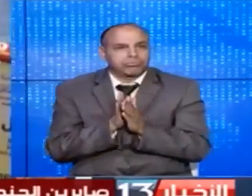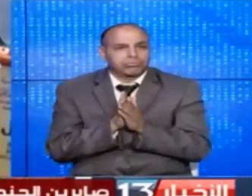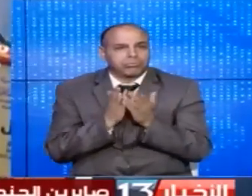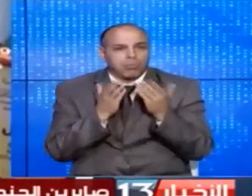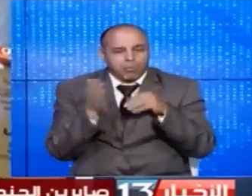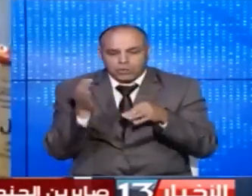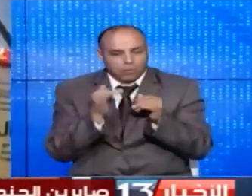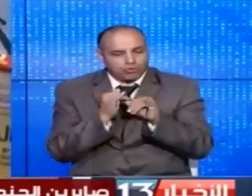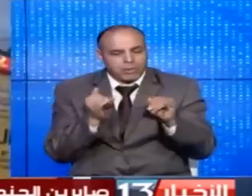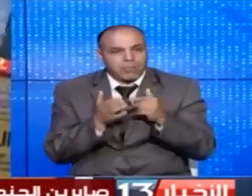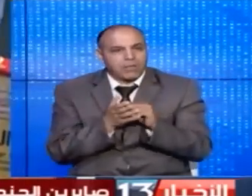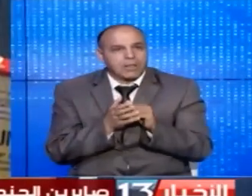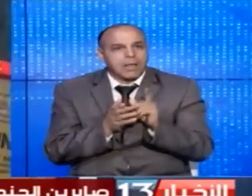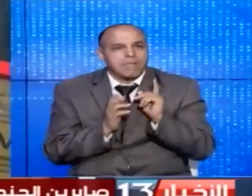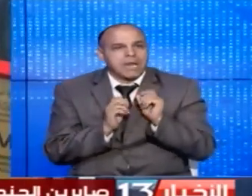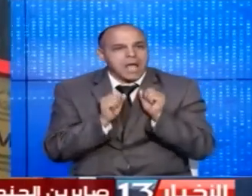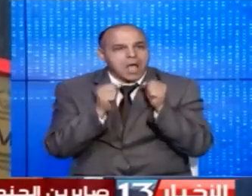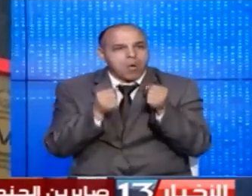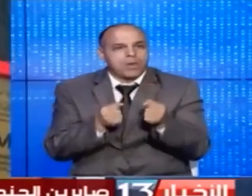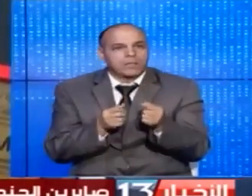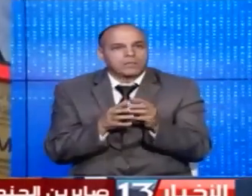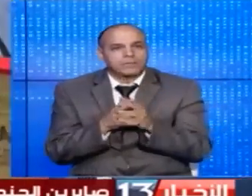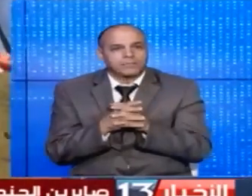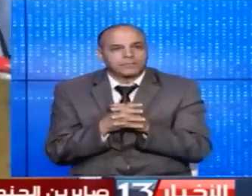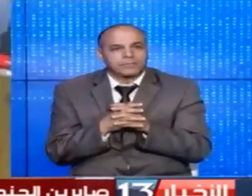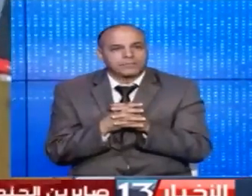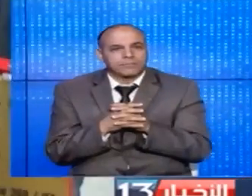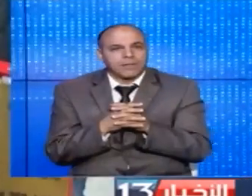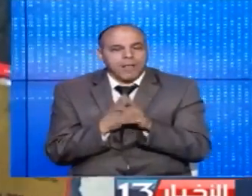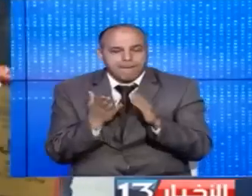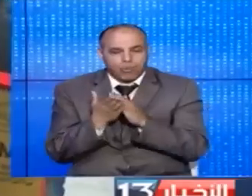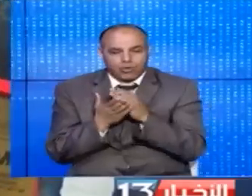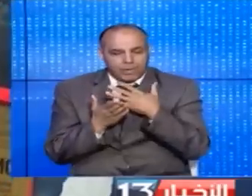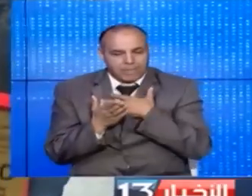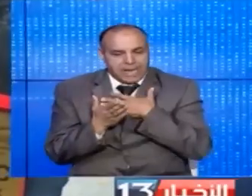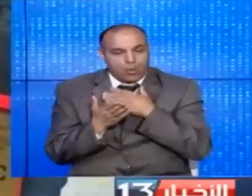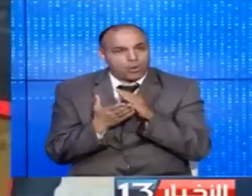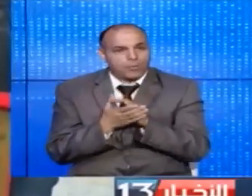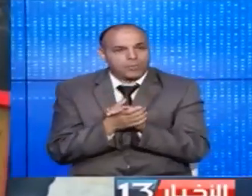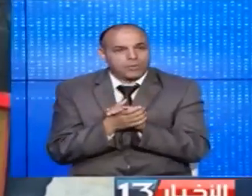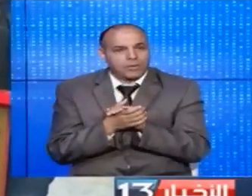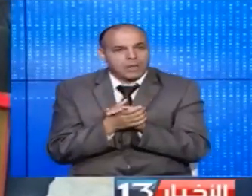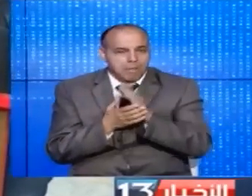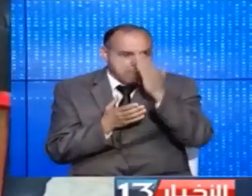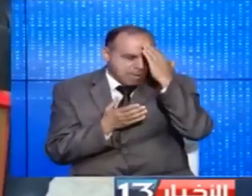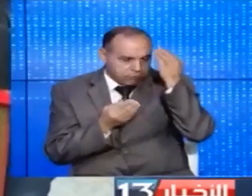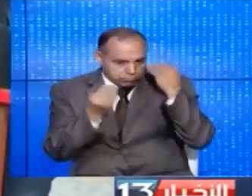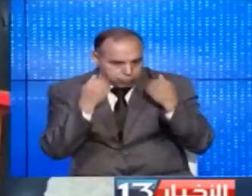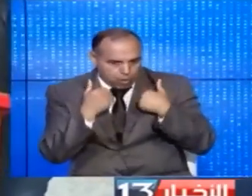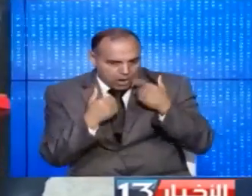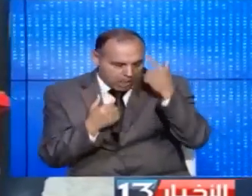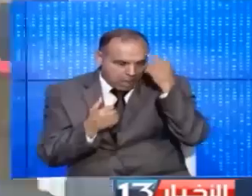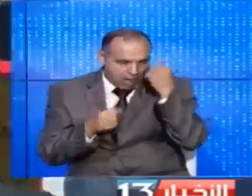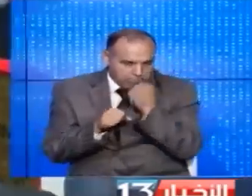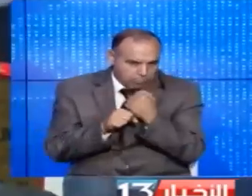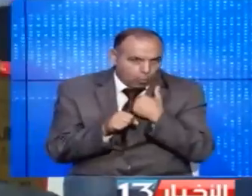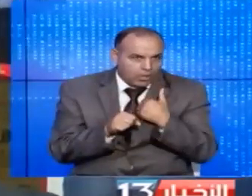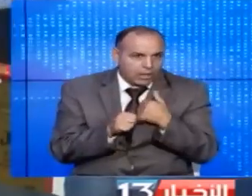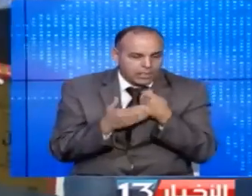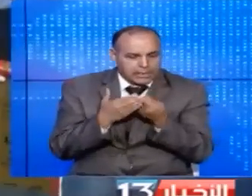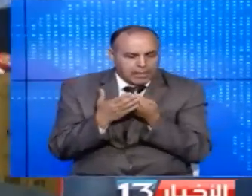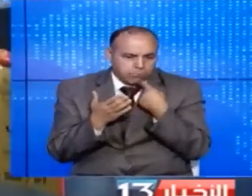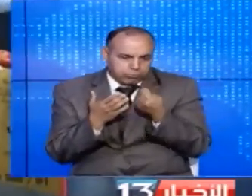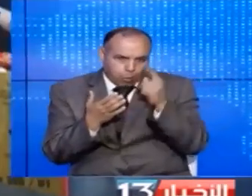ما نقراش موسيقى، أما حاولت نعمل البروجي هذايا بالمعرفة متاعي أنا بني نجم نعمله، نكتب